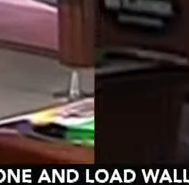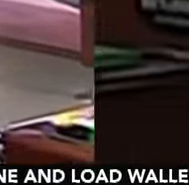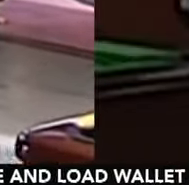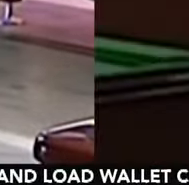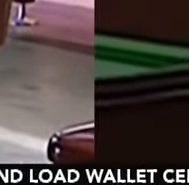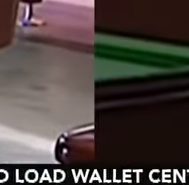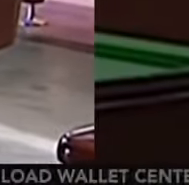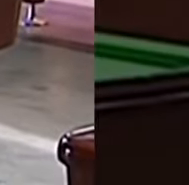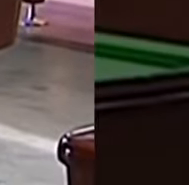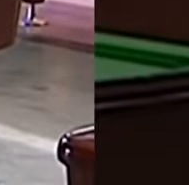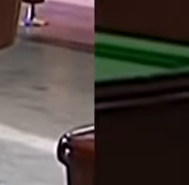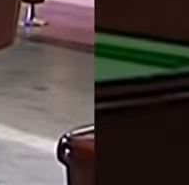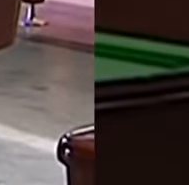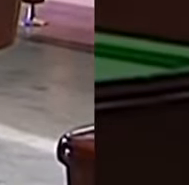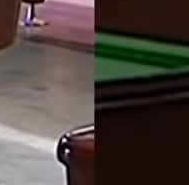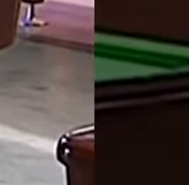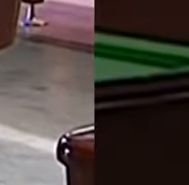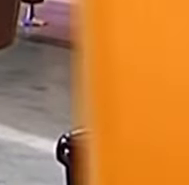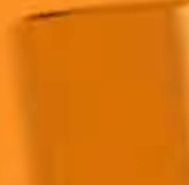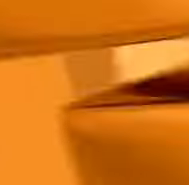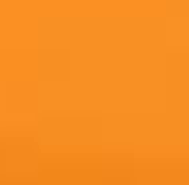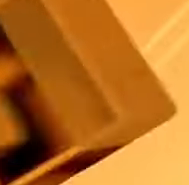Agututok, 24 Oras.